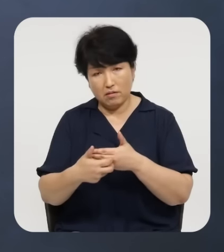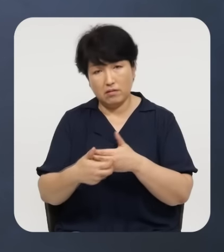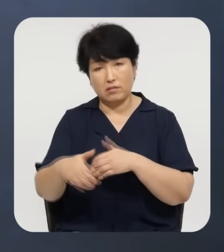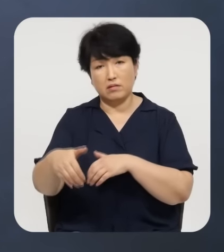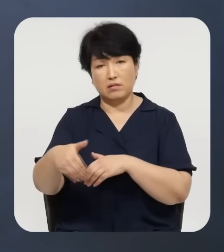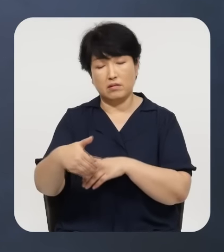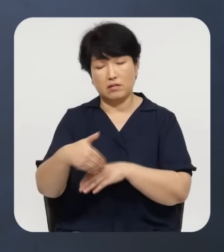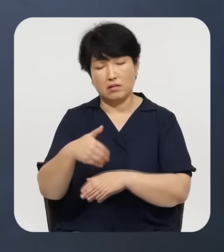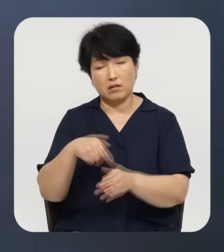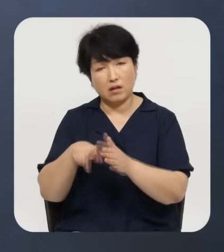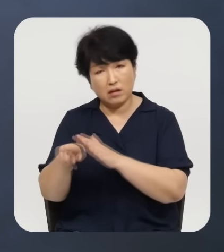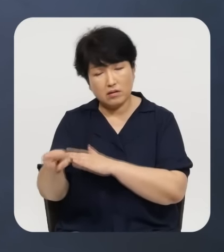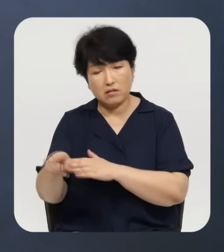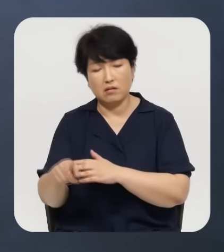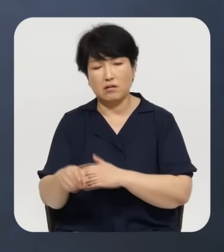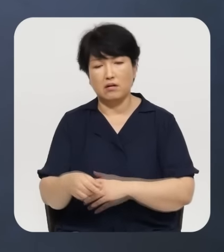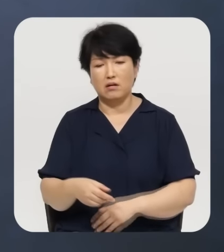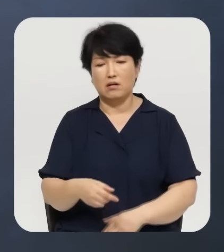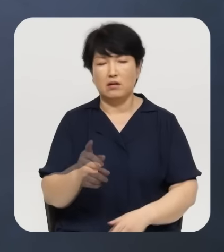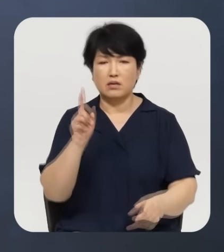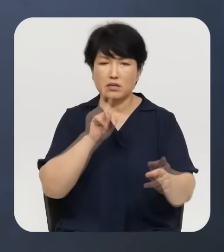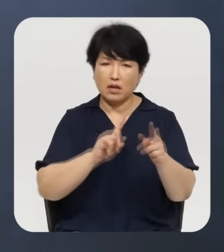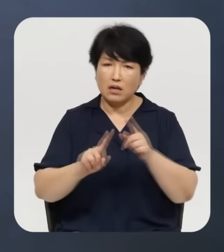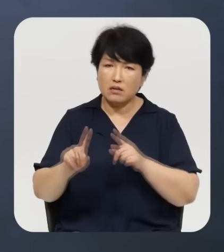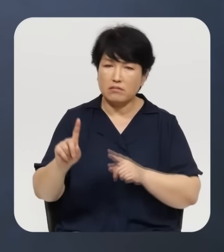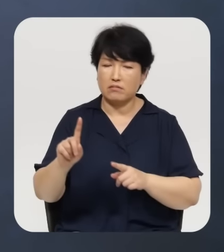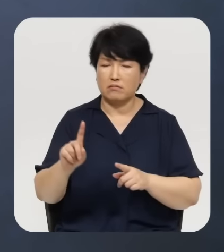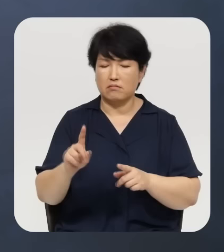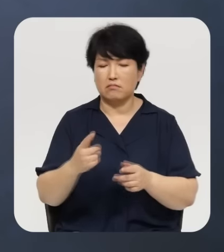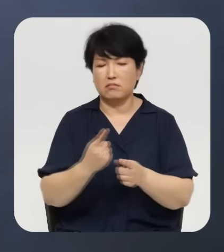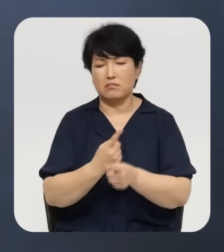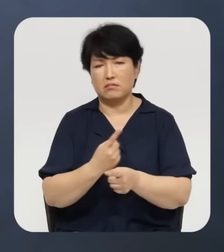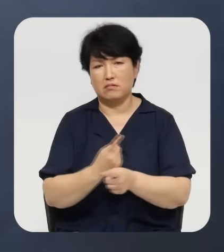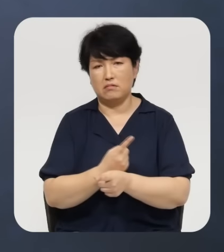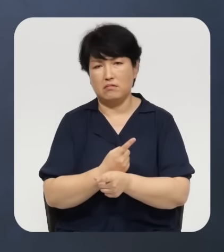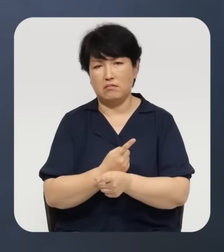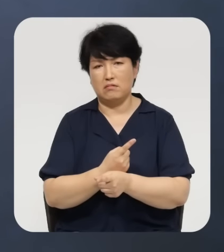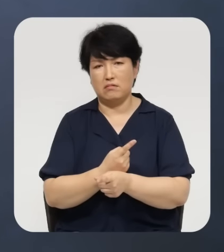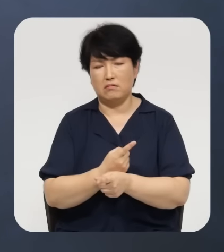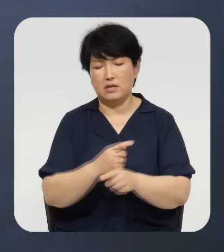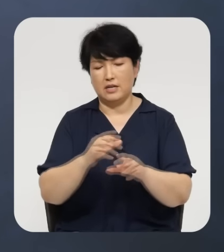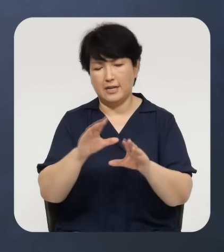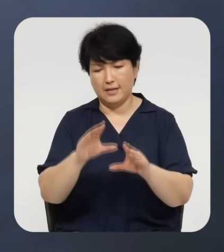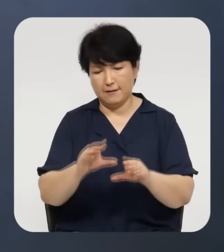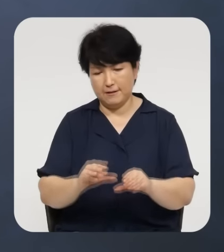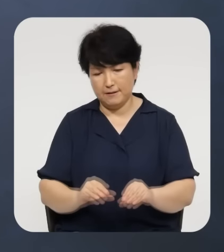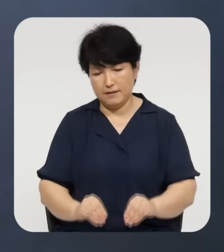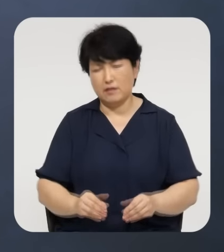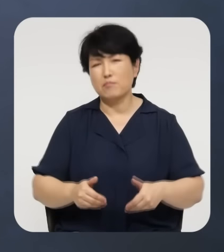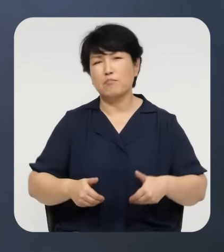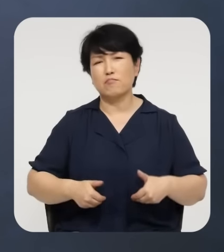병원에 가서 치료를 받아야 됩니다. 이 트라우마 치료를 받아야 된다.